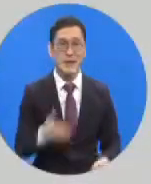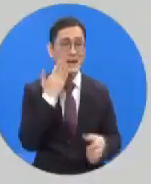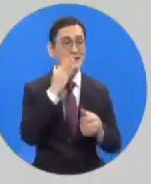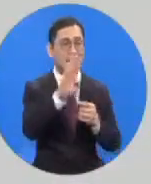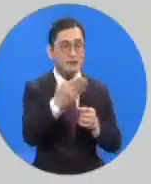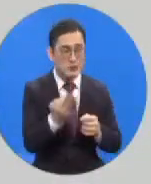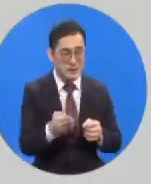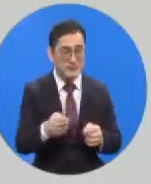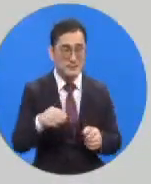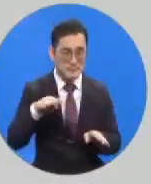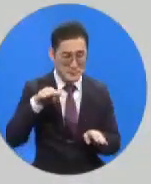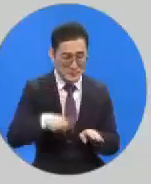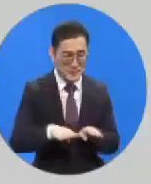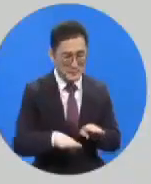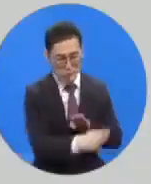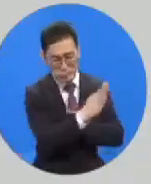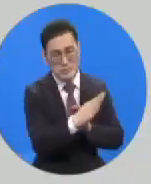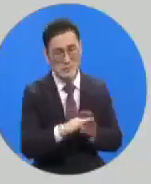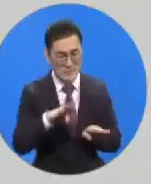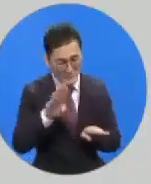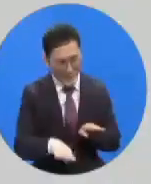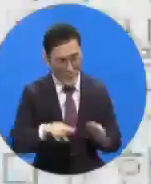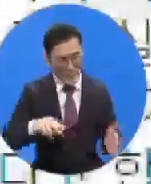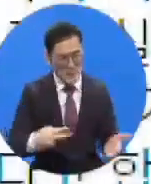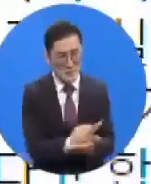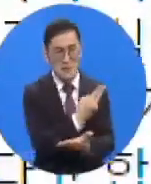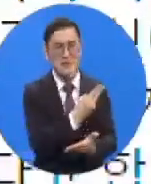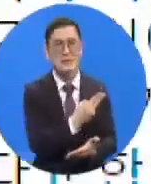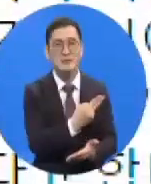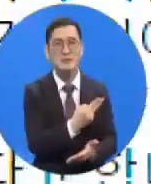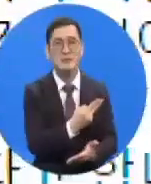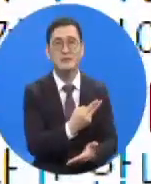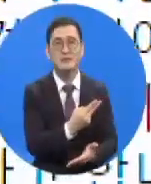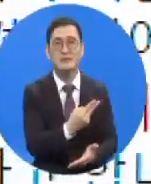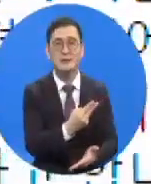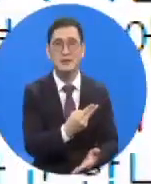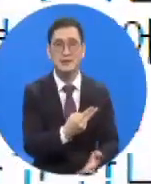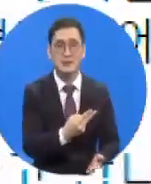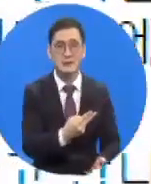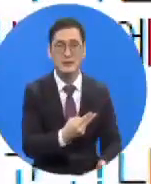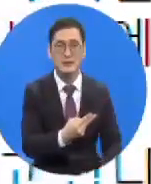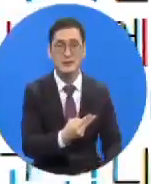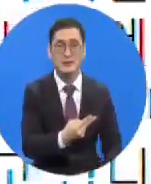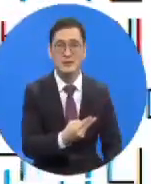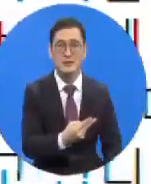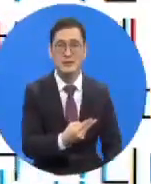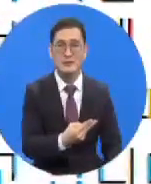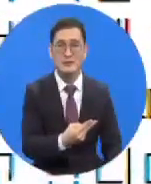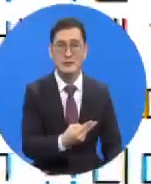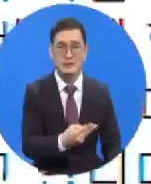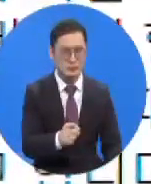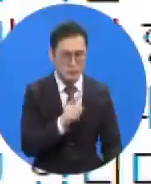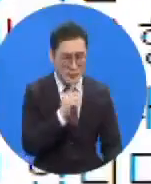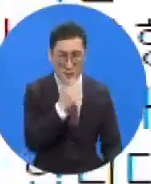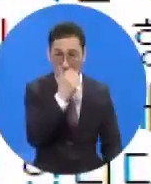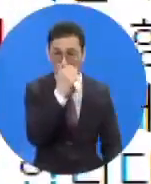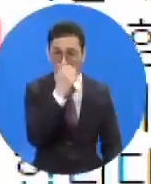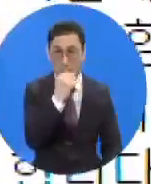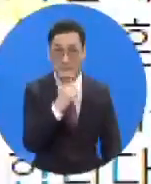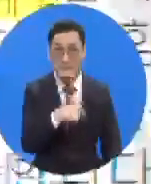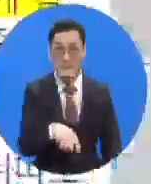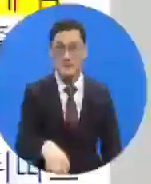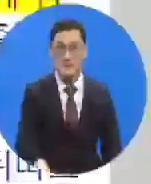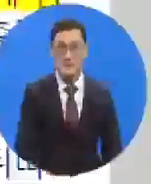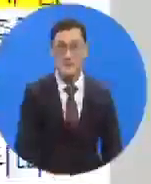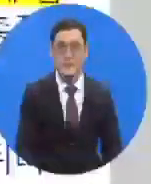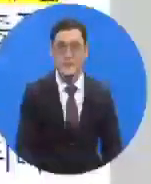뻔한 시민도 있기 때문에 참 국민의 안전에 참 이게 위험 요소가 될 수 있다는 취지로 얘기를 하던데요. 그러니까 저는 그게 이해가 안 되는 게 거기가 인도가 상당히 넓어요.